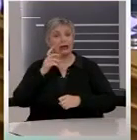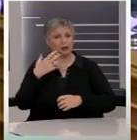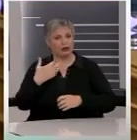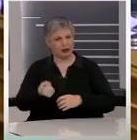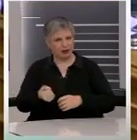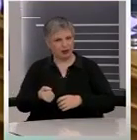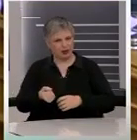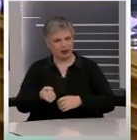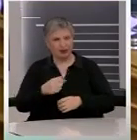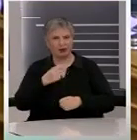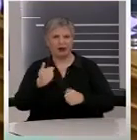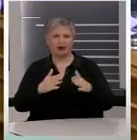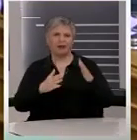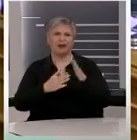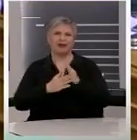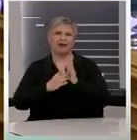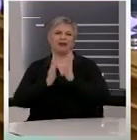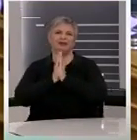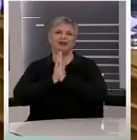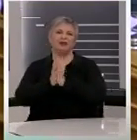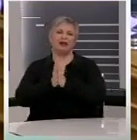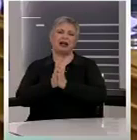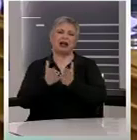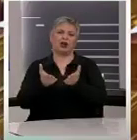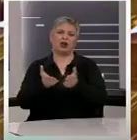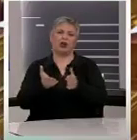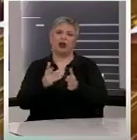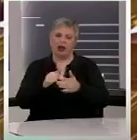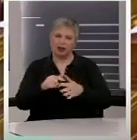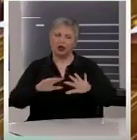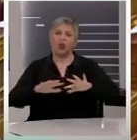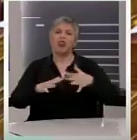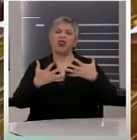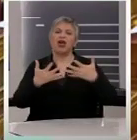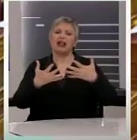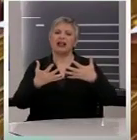έχει με την άποψή χρόνος μου... για τη δέκατη... ξέρουμε, ναι.